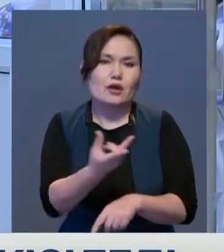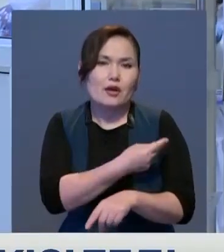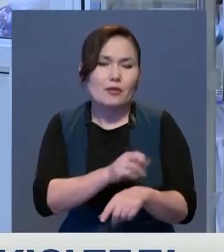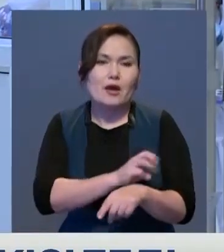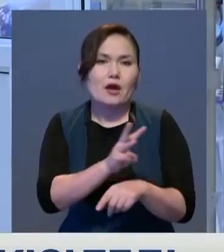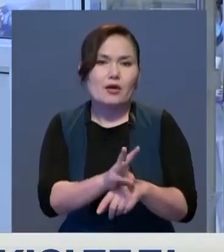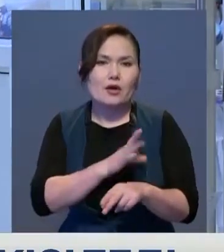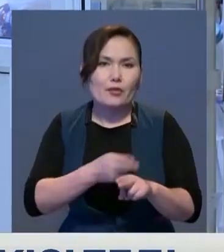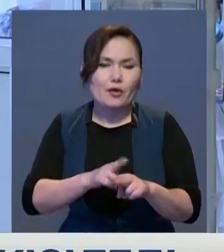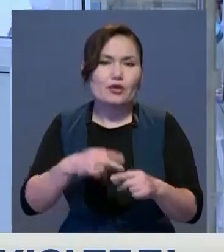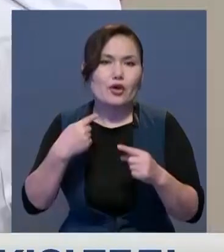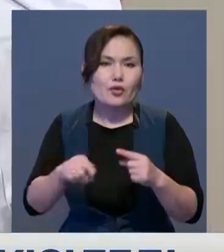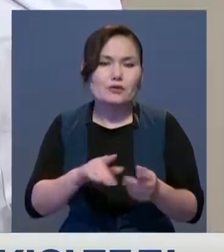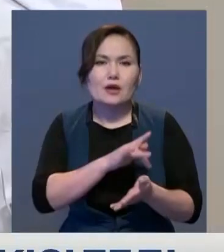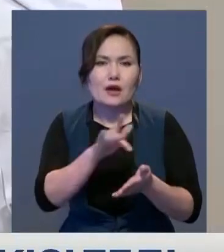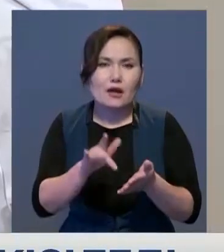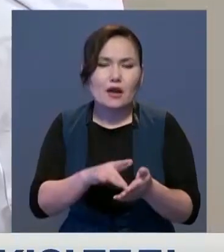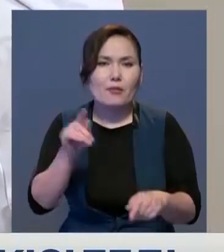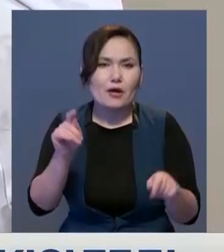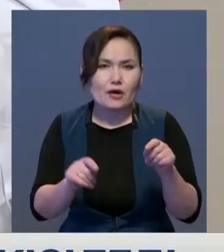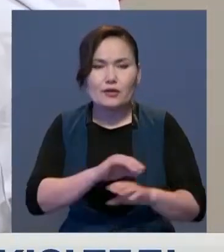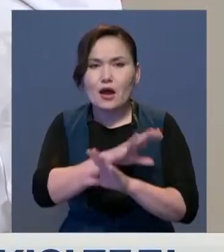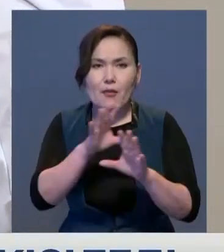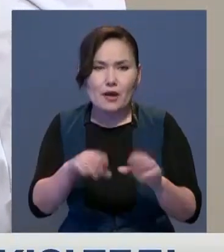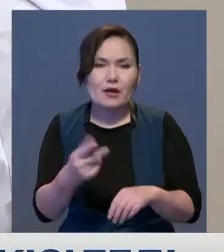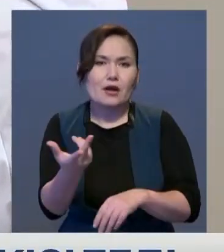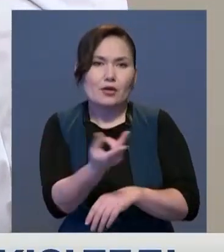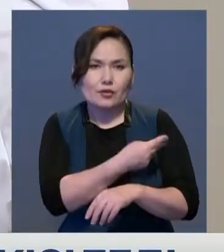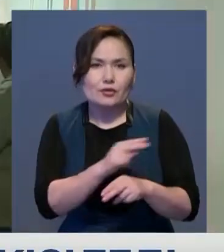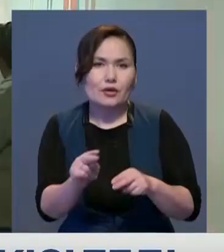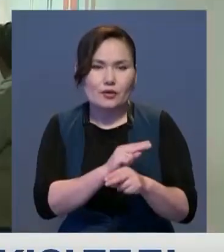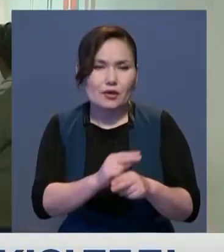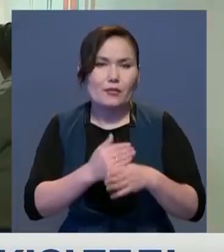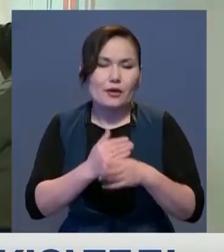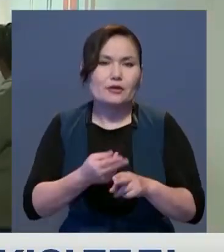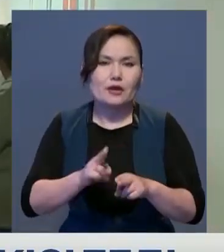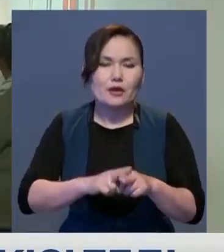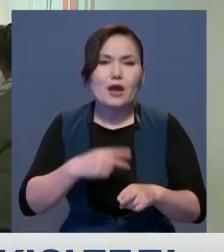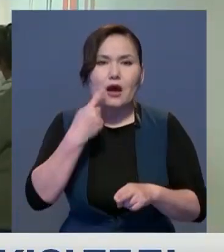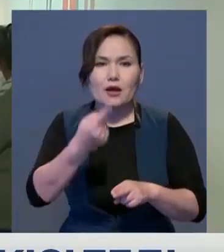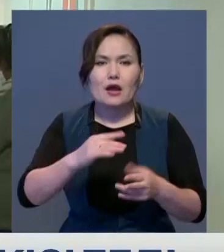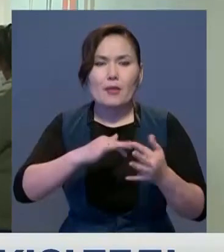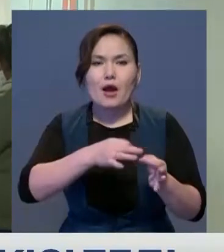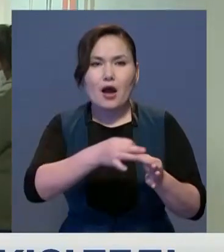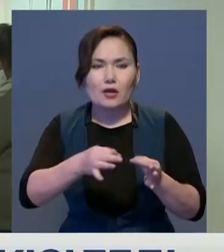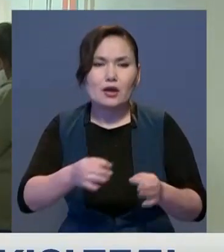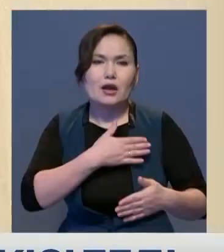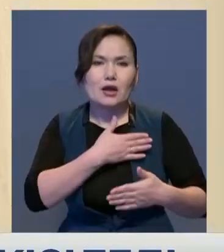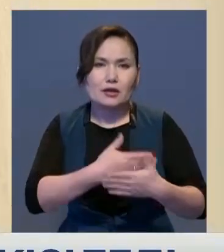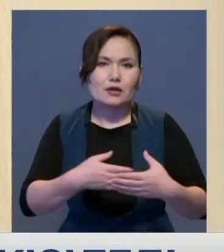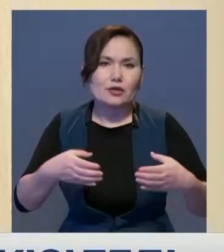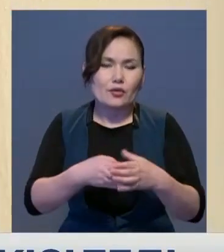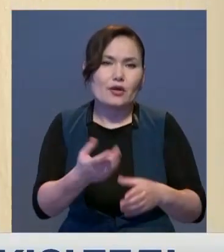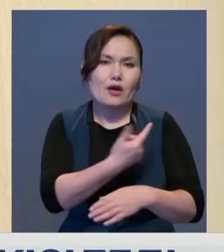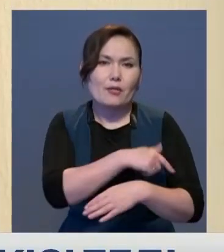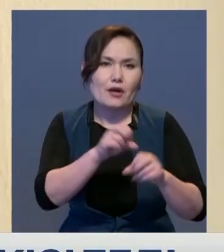Жауаптылардың айтуынша, өзге елді мекендерге вакцина айдың соңында жеткізіледі. Ал Шалғай ауыл халқына екпе егумен мобильді топтар айналысады. Бұл жұмыстарға